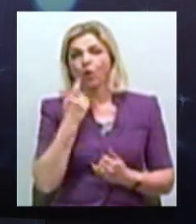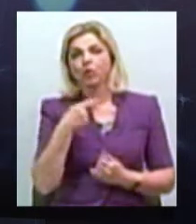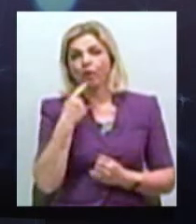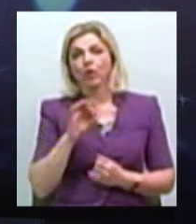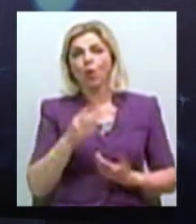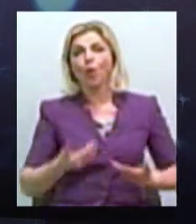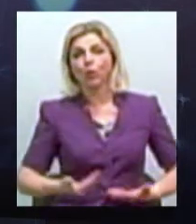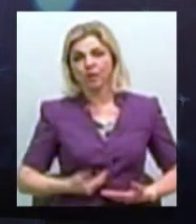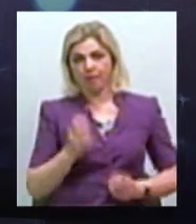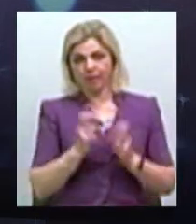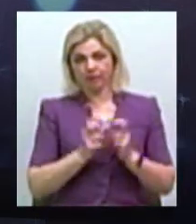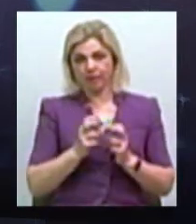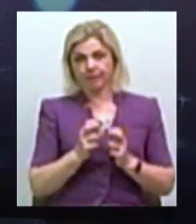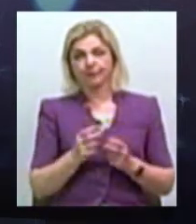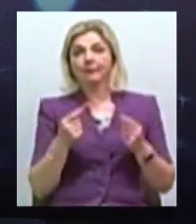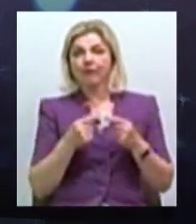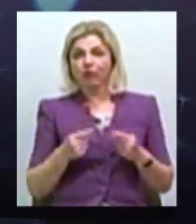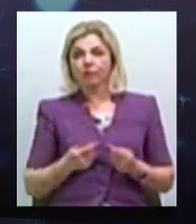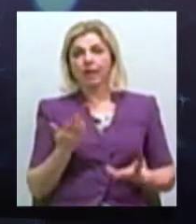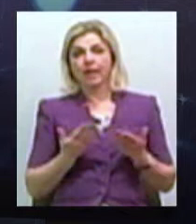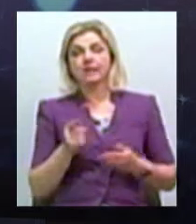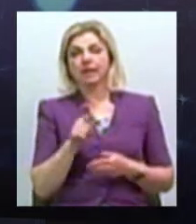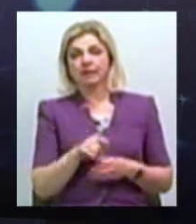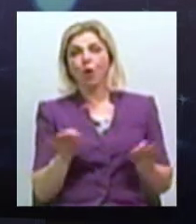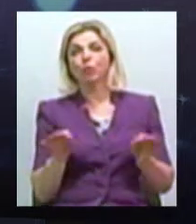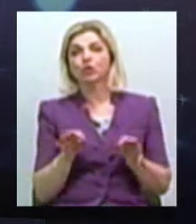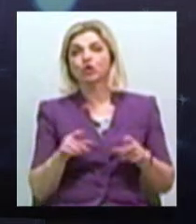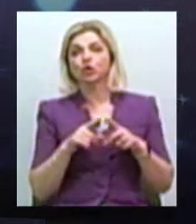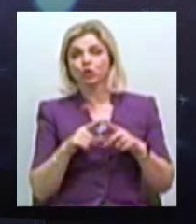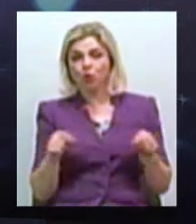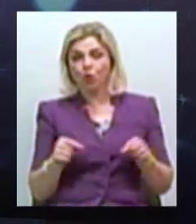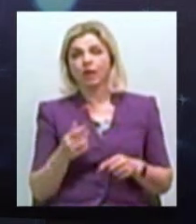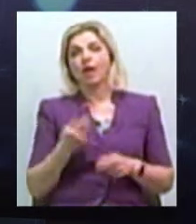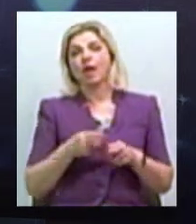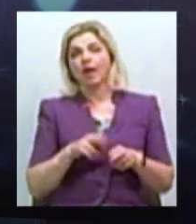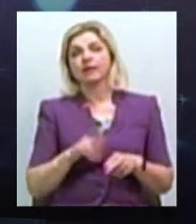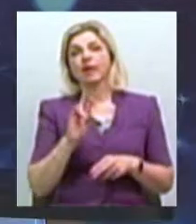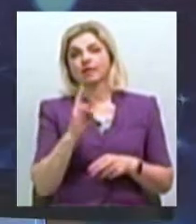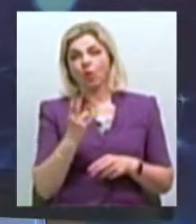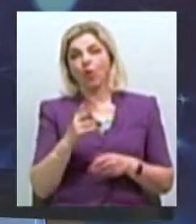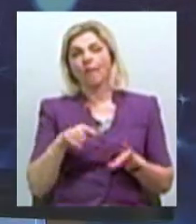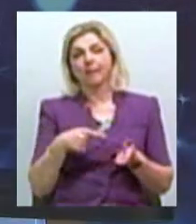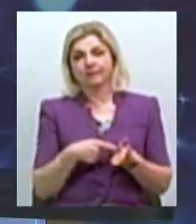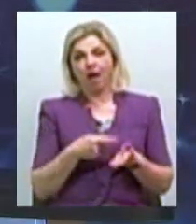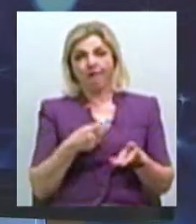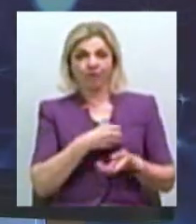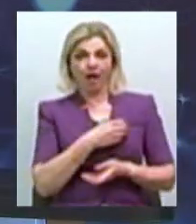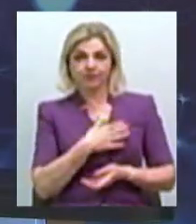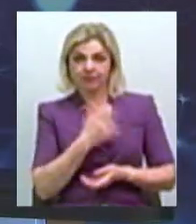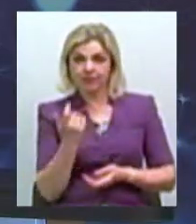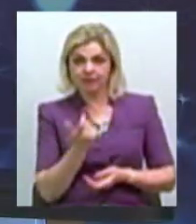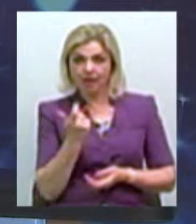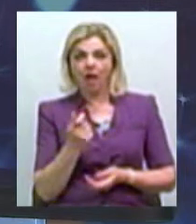комунальні підприємства. Відповідно, якщо це та сама музична школа, якщо це Миколаївська міська власність, то у нас